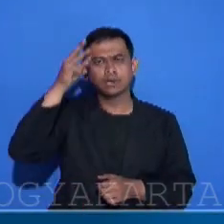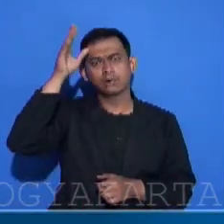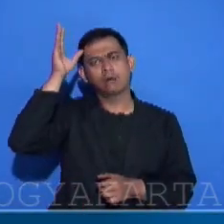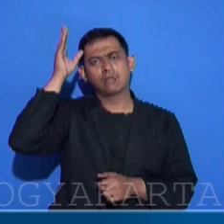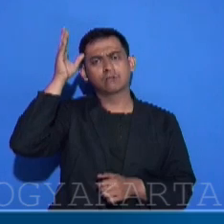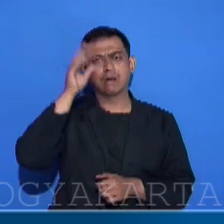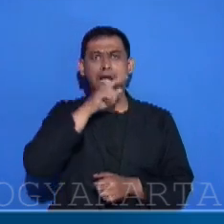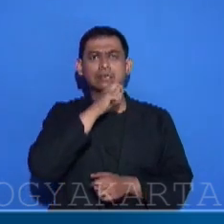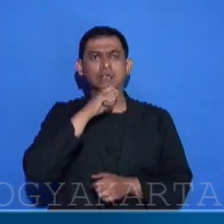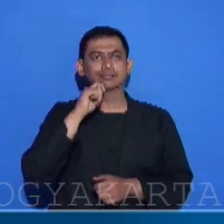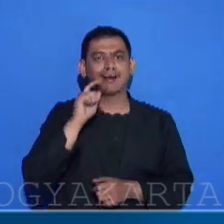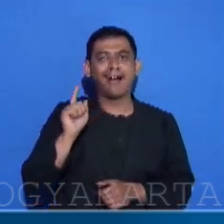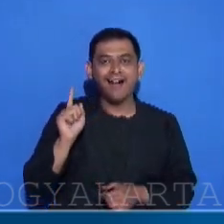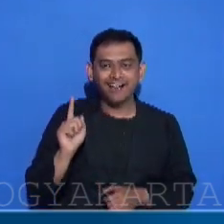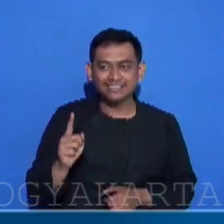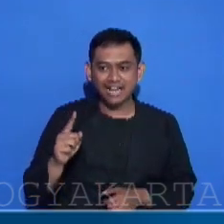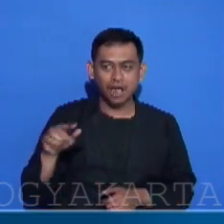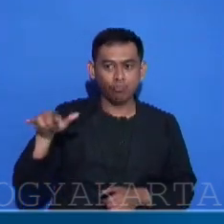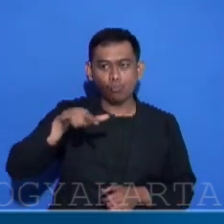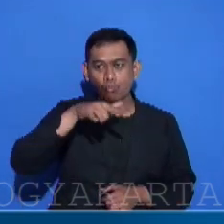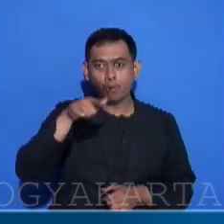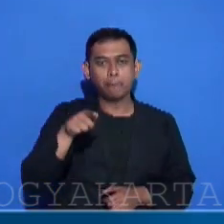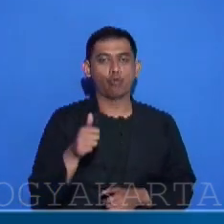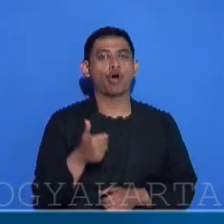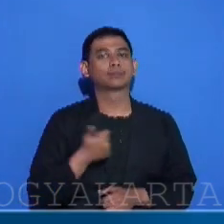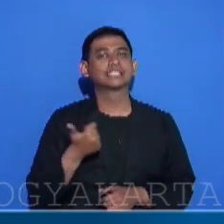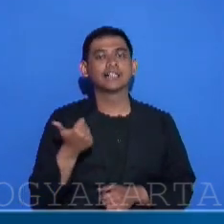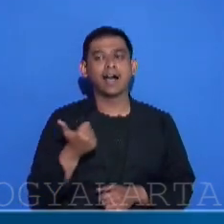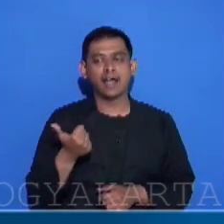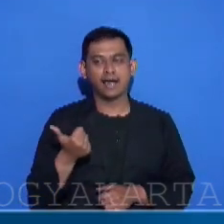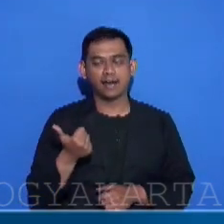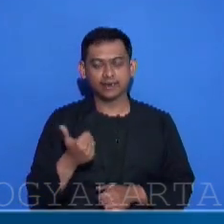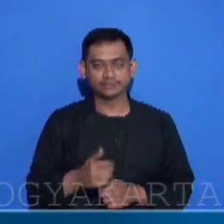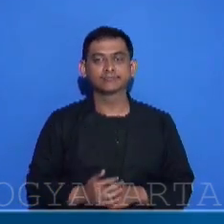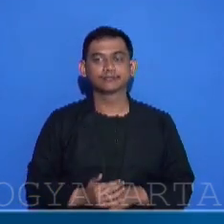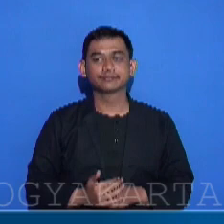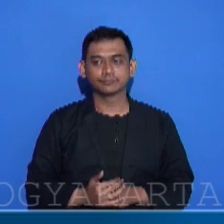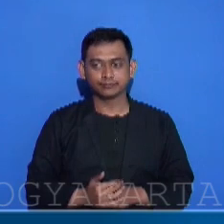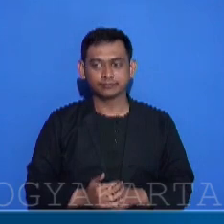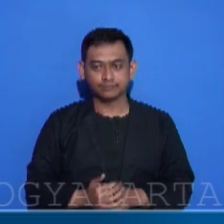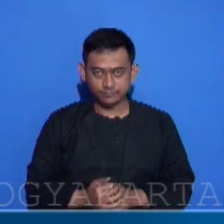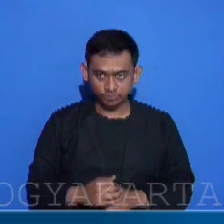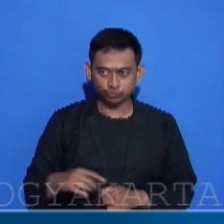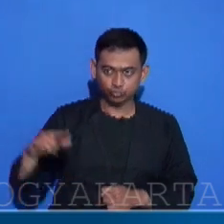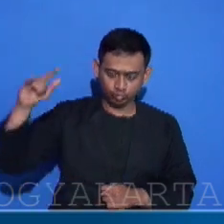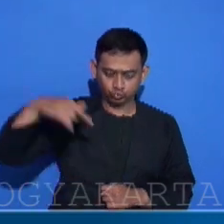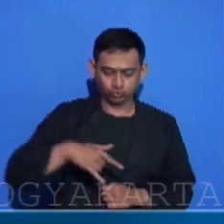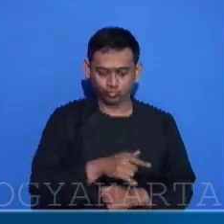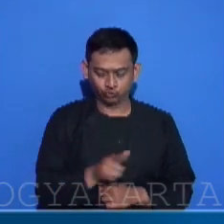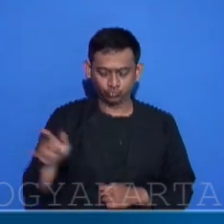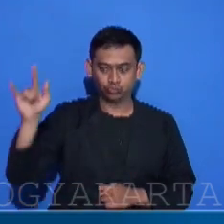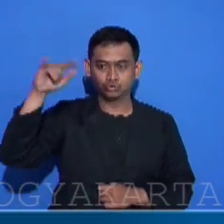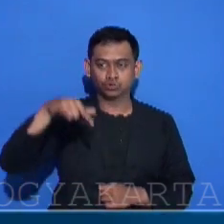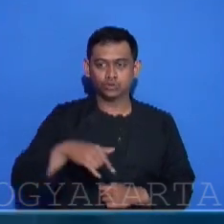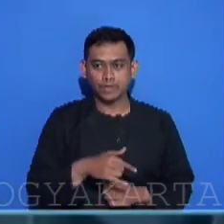sebuah pesawat Dr kayak gitu ya bisa merakam ee sebuah ee dataran gitu menjadi sebuah peta jadi e